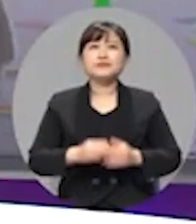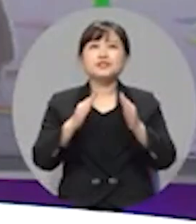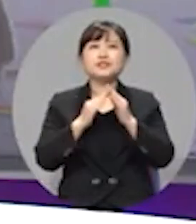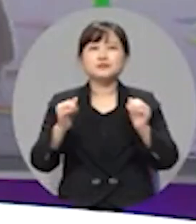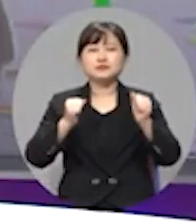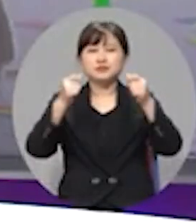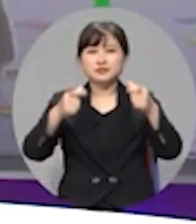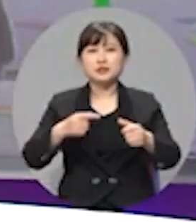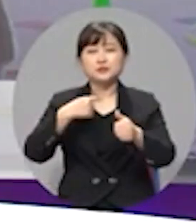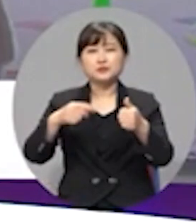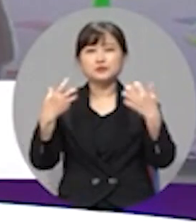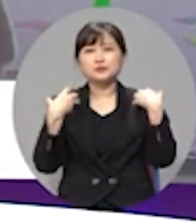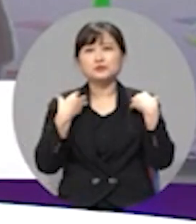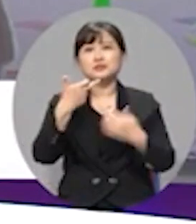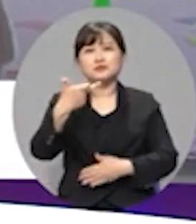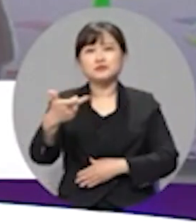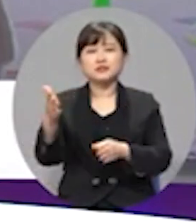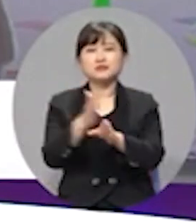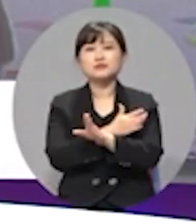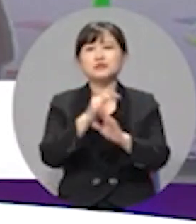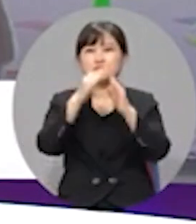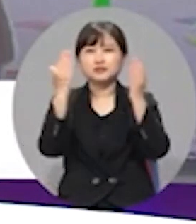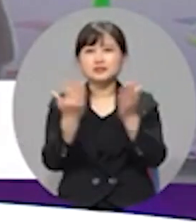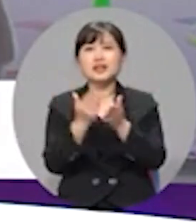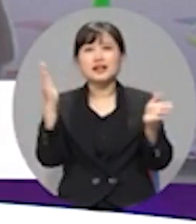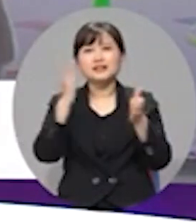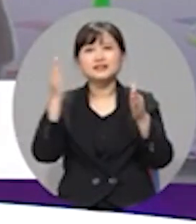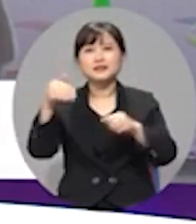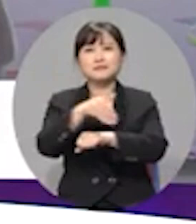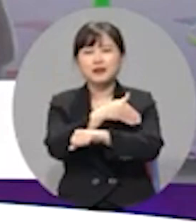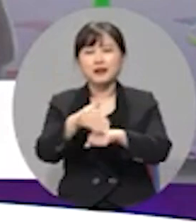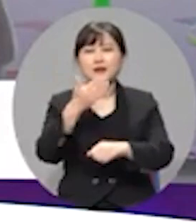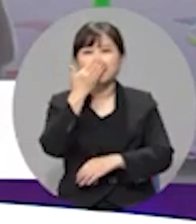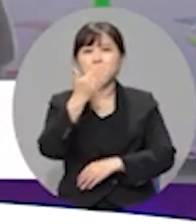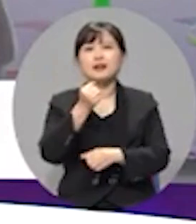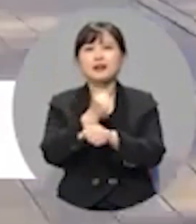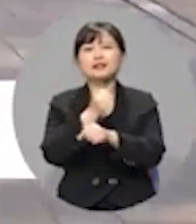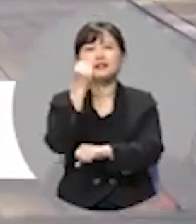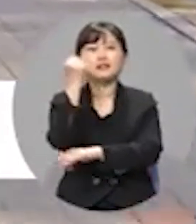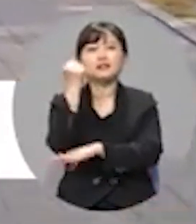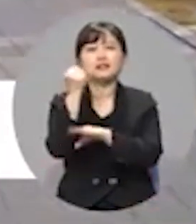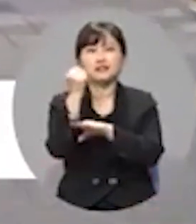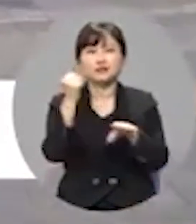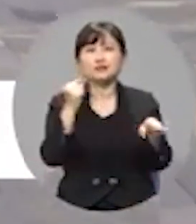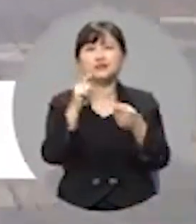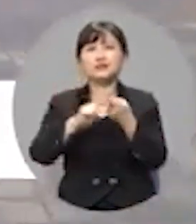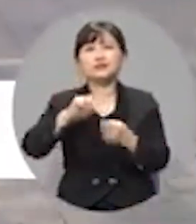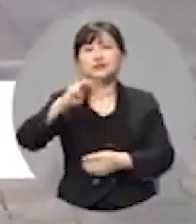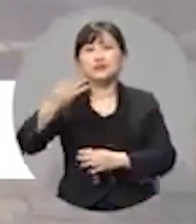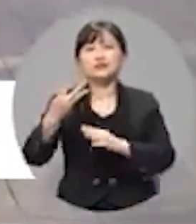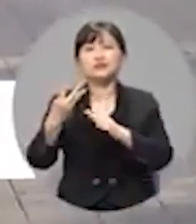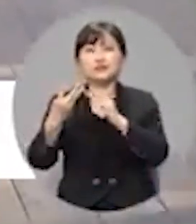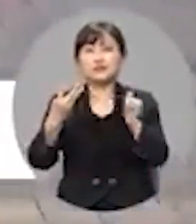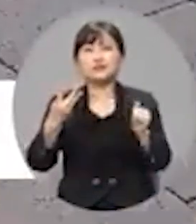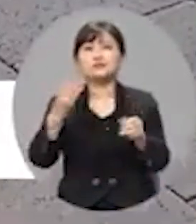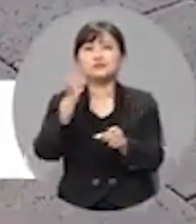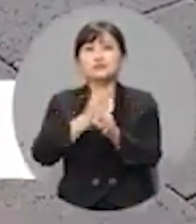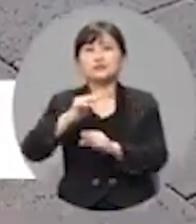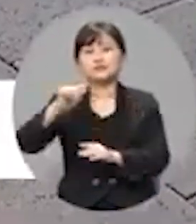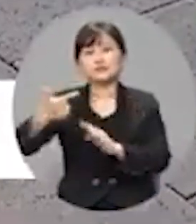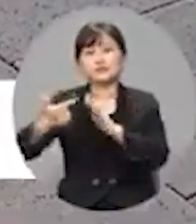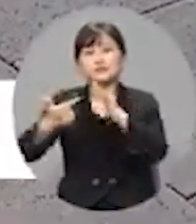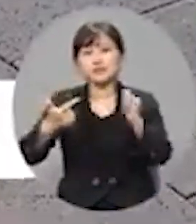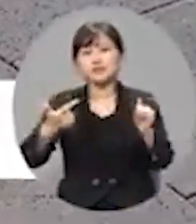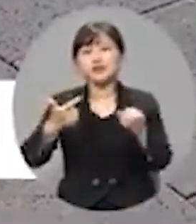전략도 교육적 은 오는 17일부터 전교생 증조 가 가능한 학교에 기준을 기존 학생수 300명 이하 에서 600명이